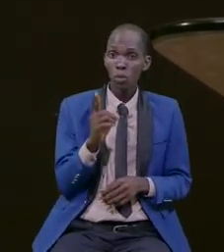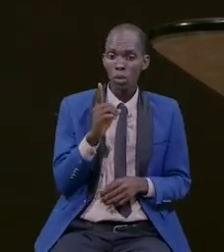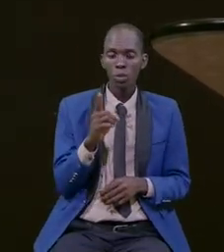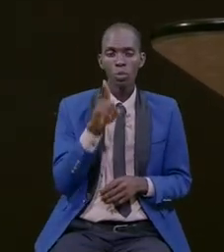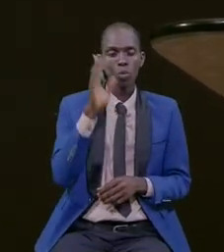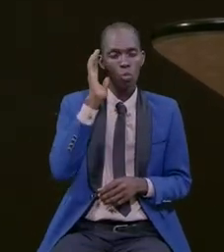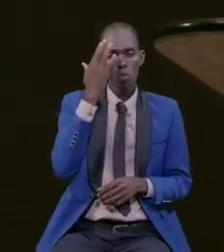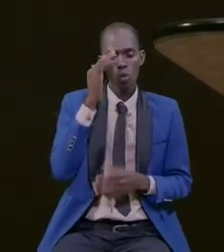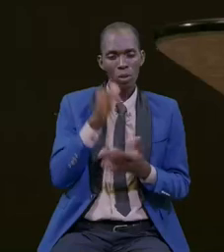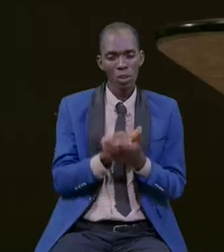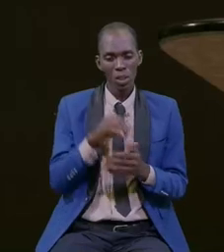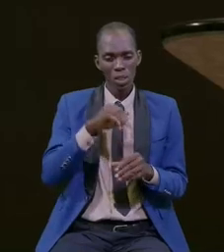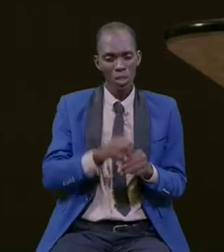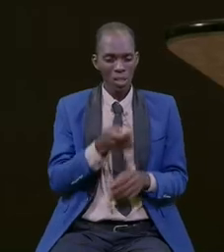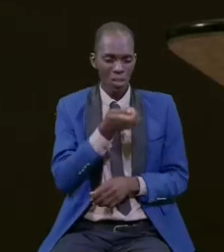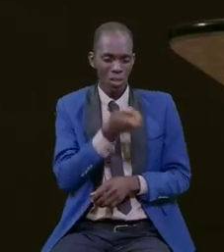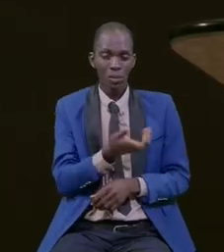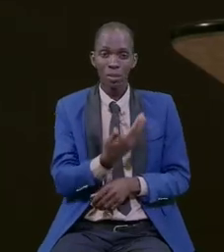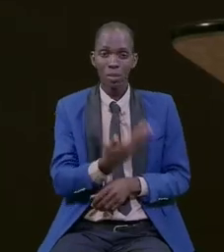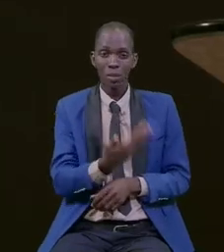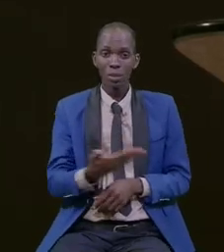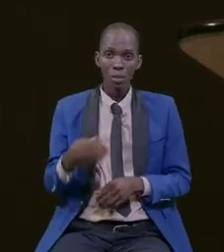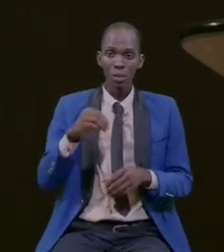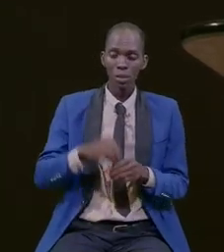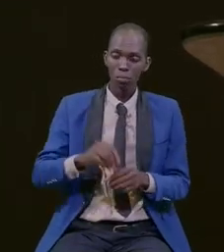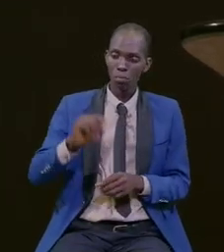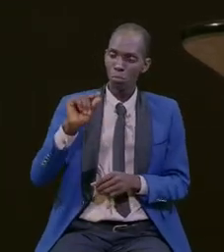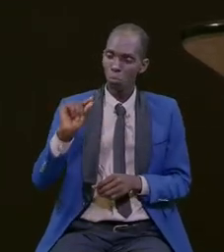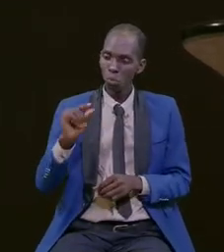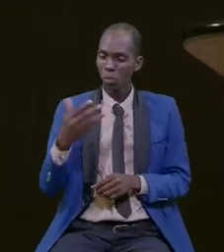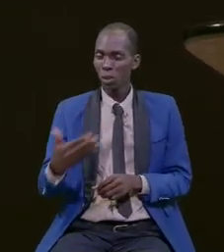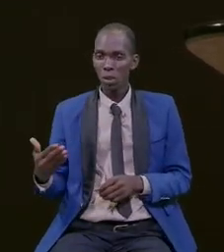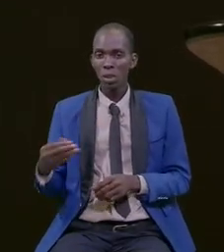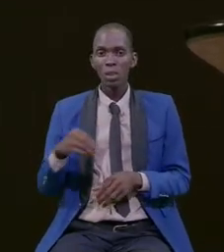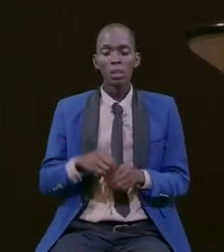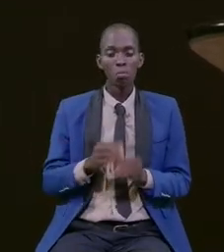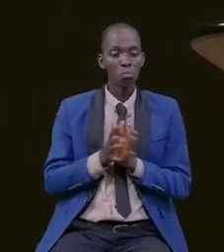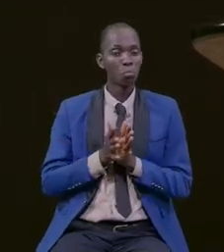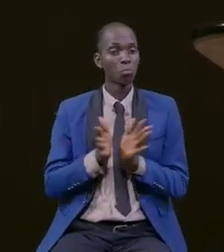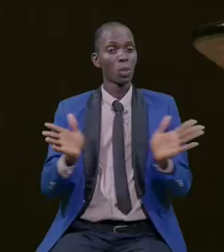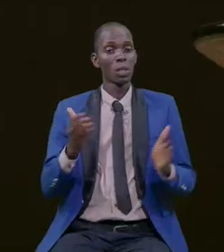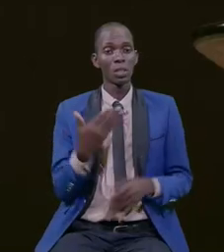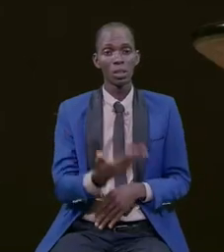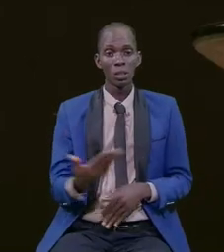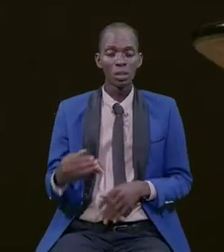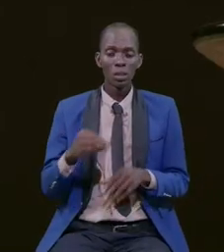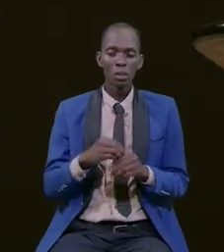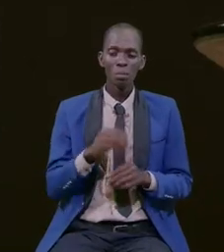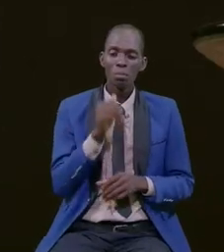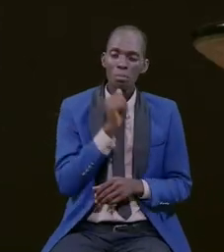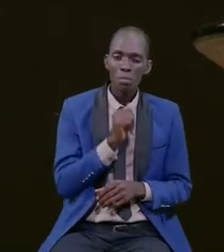choses dans les grandes choses dans les choses publiques dans les choses en secret